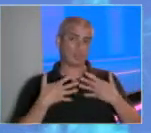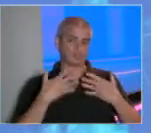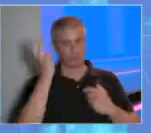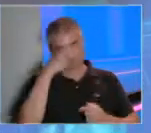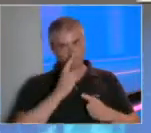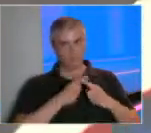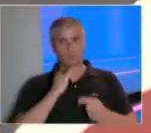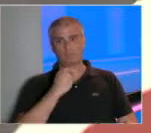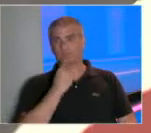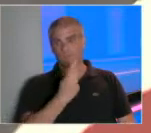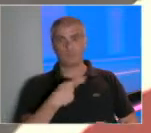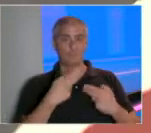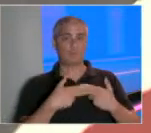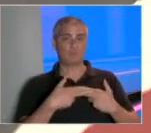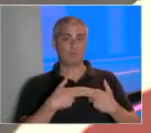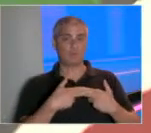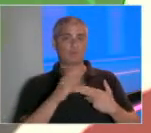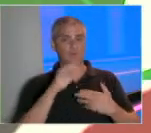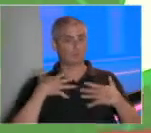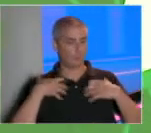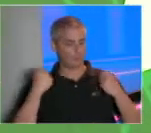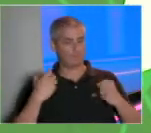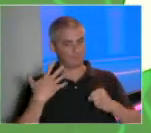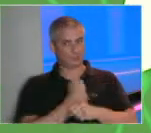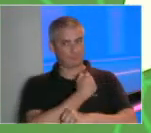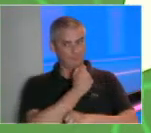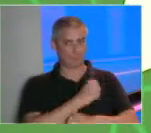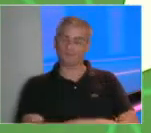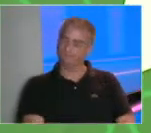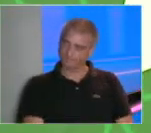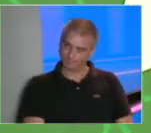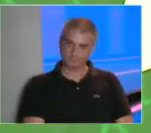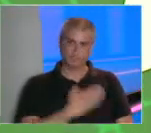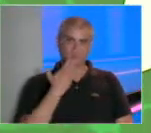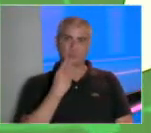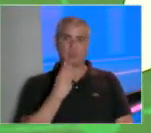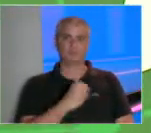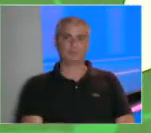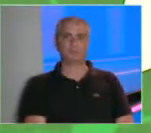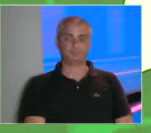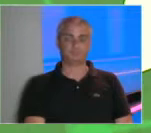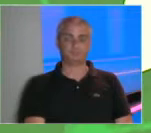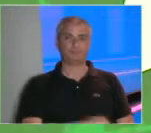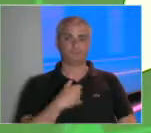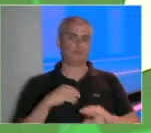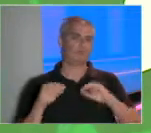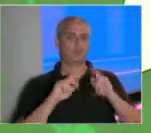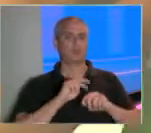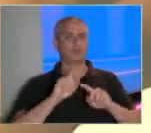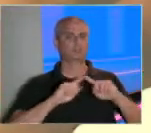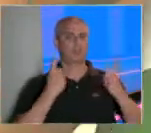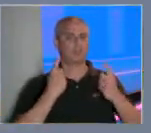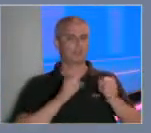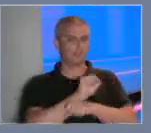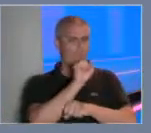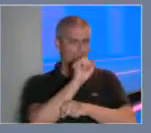תבינו בדיוק מה זה אומר בימים הקרובים. בכל מקרה, תהיו בריאים ושיהיה בהצלחה. תודה רבה לך. טוב, אנחנו הולכים לנושא אחר, מחאת